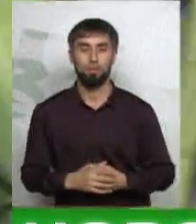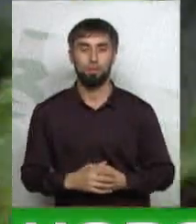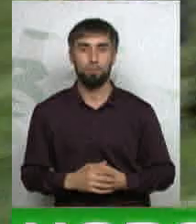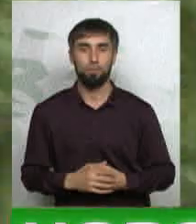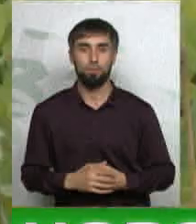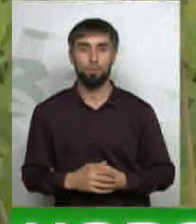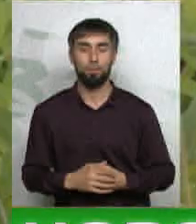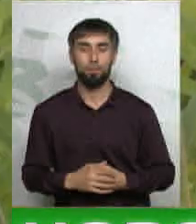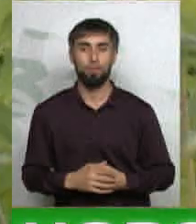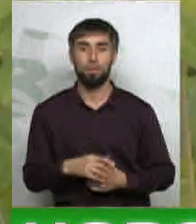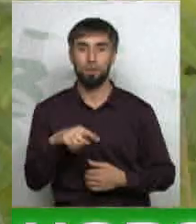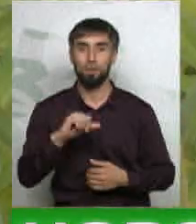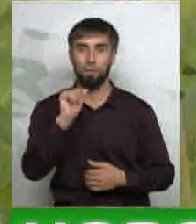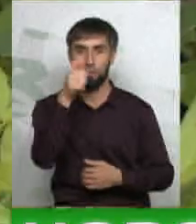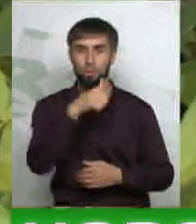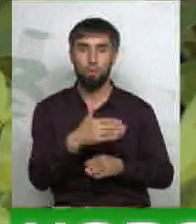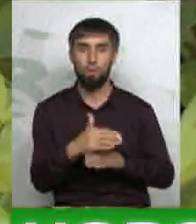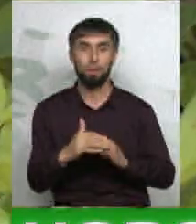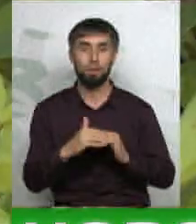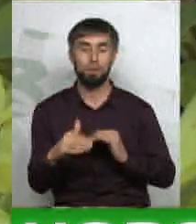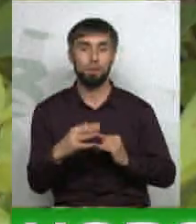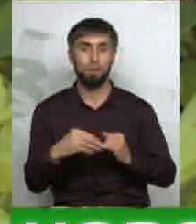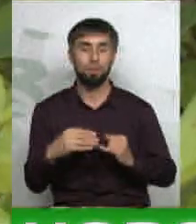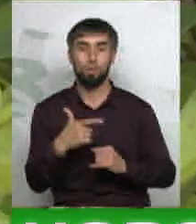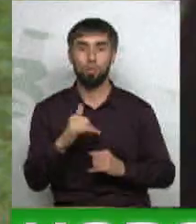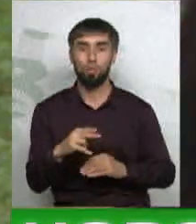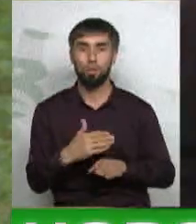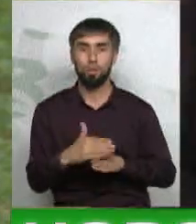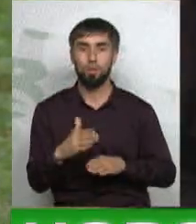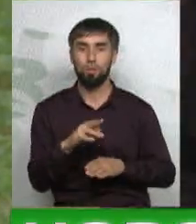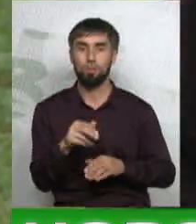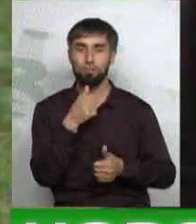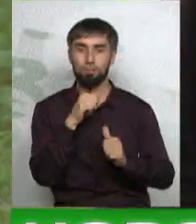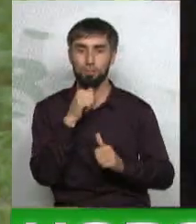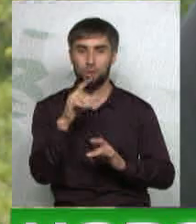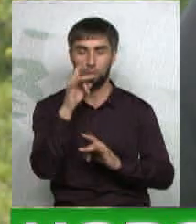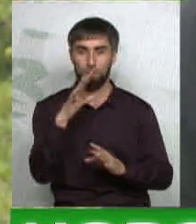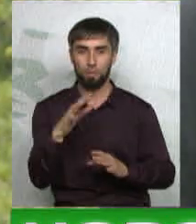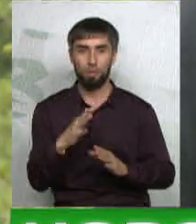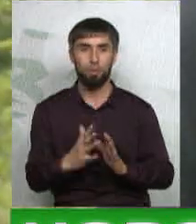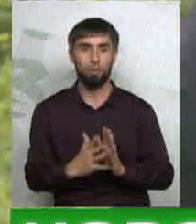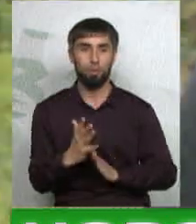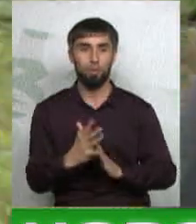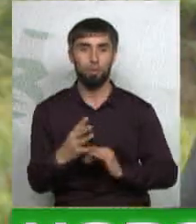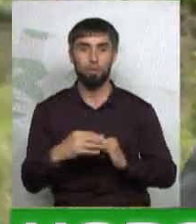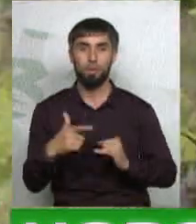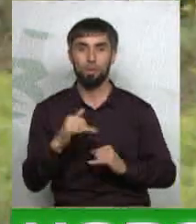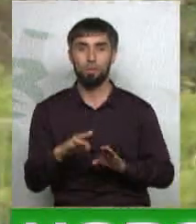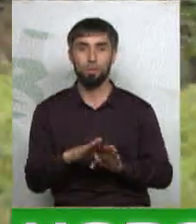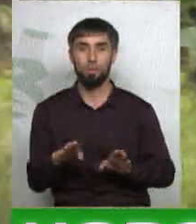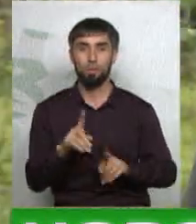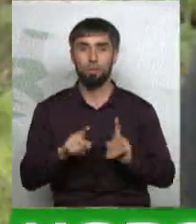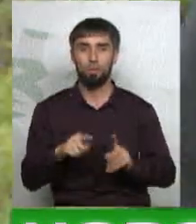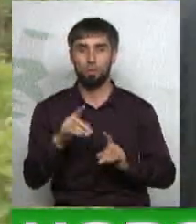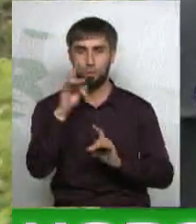Чисто. В этом году отдельную территорию земли в Гупе отвели под экспериментальные культуры. Выращивают на землях Гупа такую